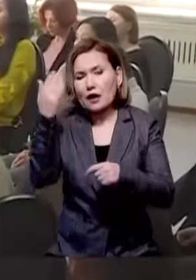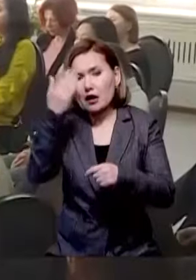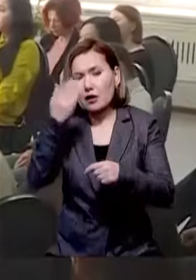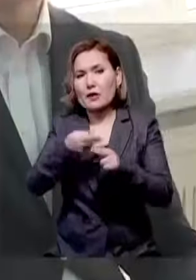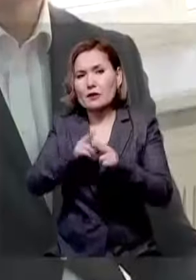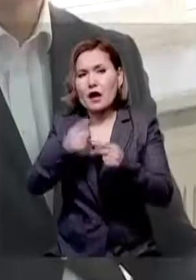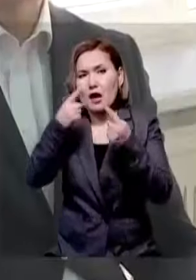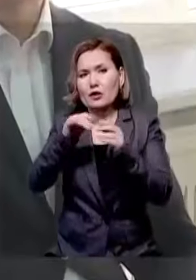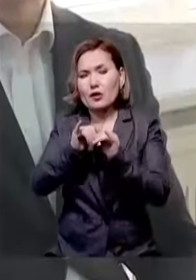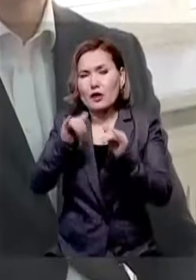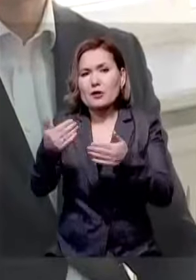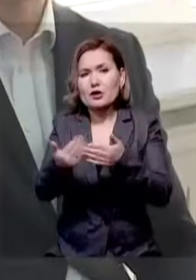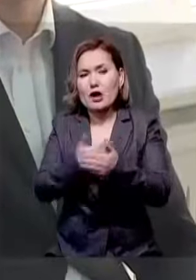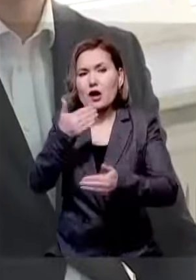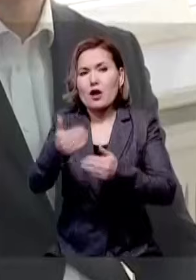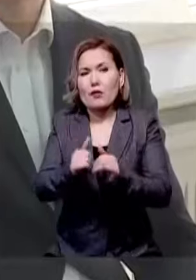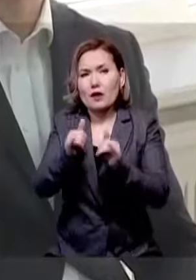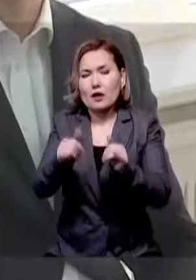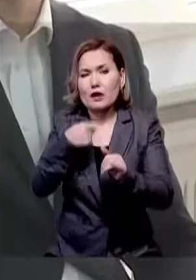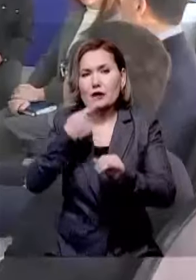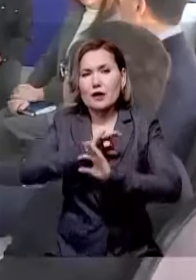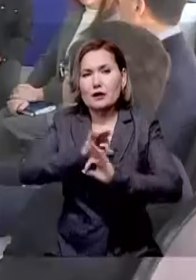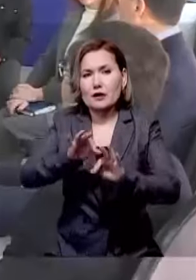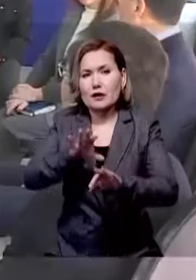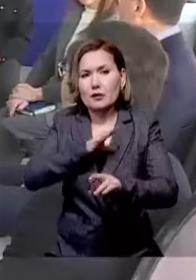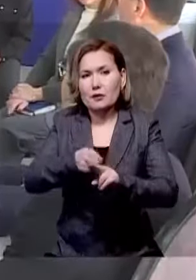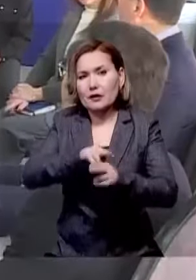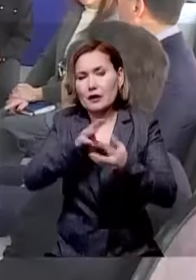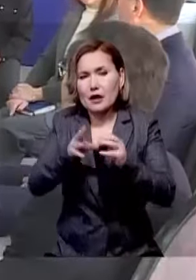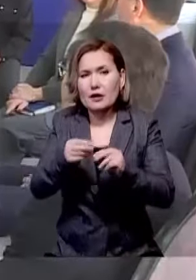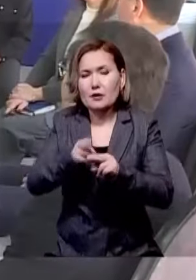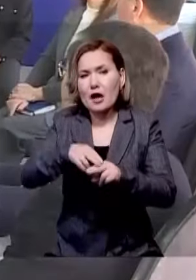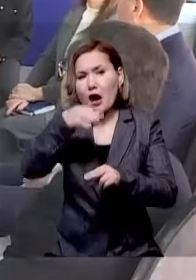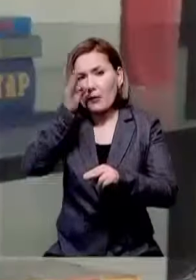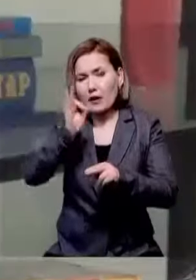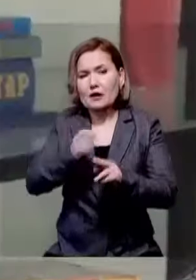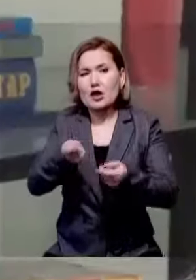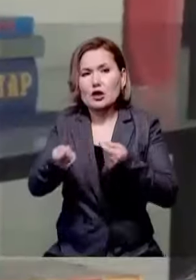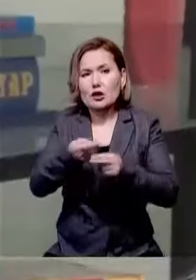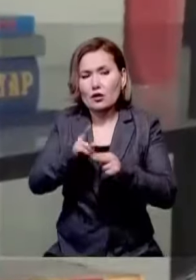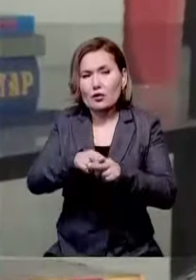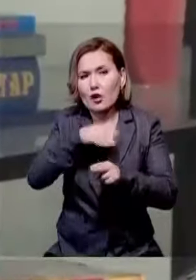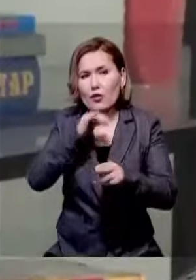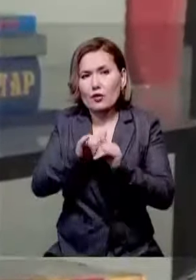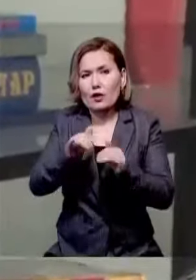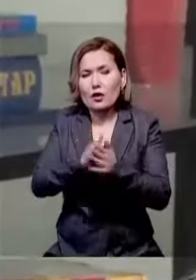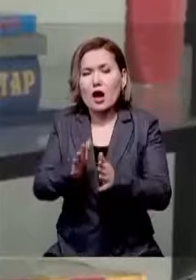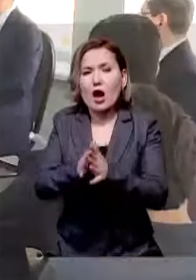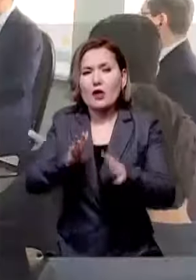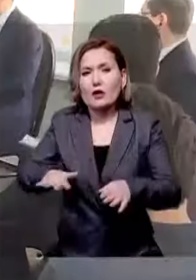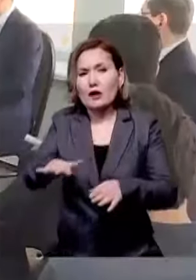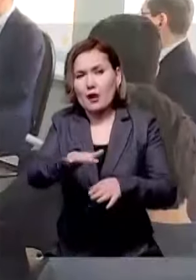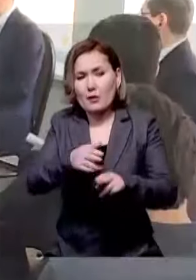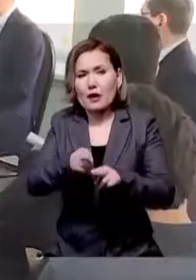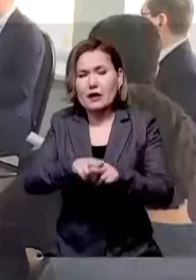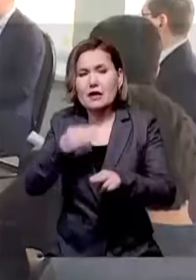сериал индустриясы жаңа қарқынмен дамып келе жатқанын атап өтті. Сонымен қатар тәжірибелі продакшндар көбейді. Үлкен аудитория